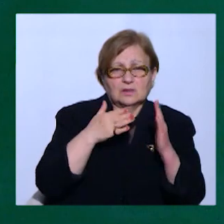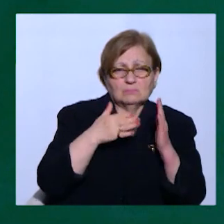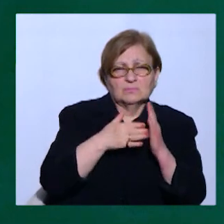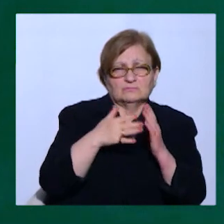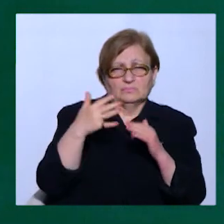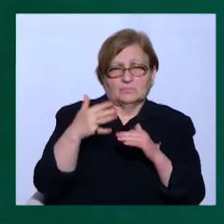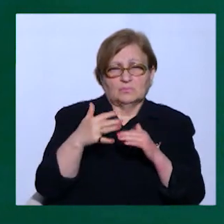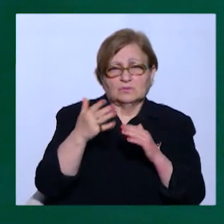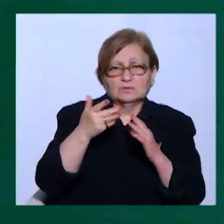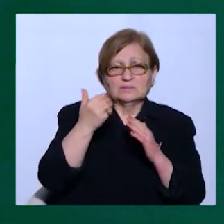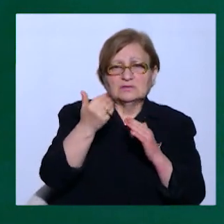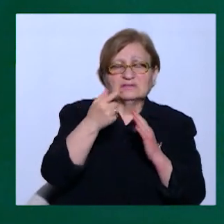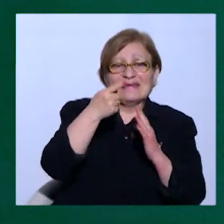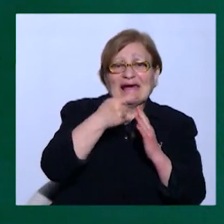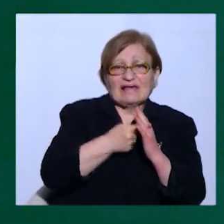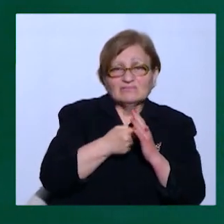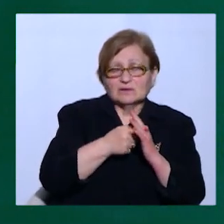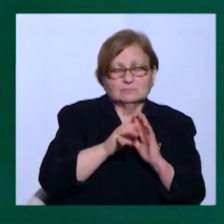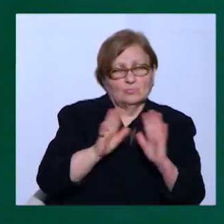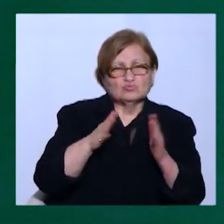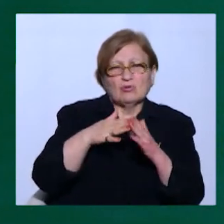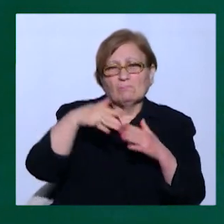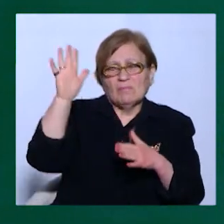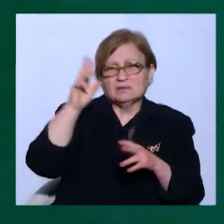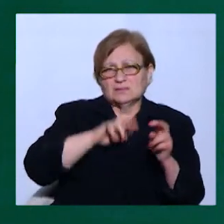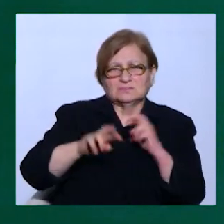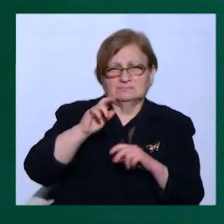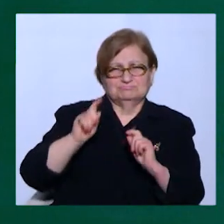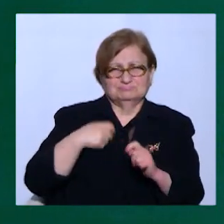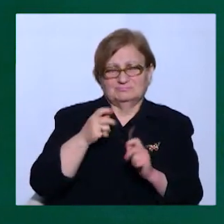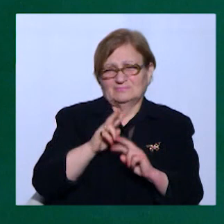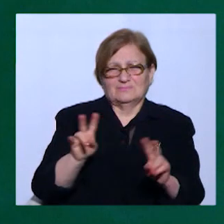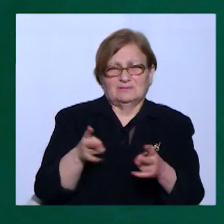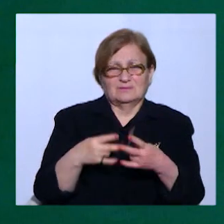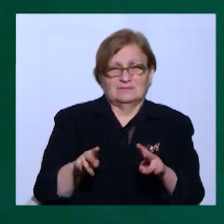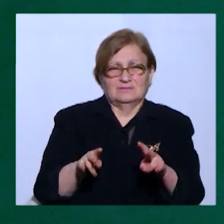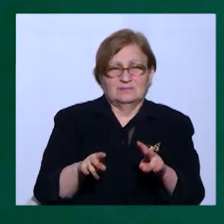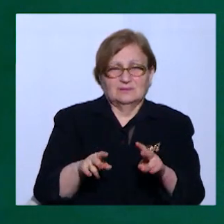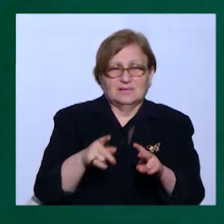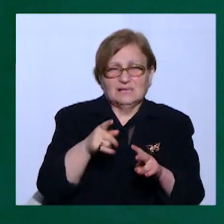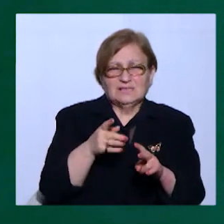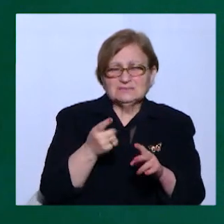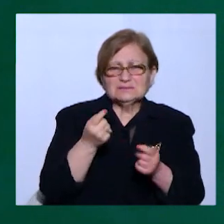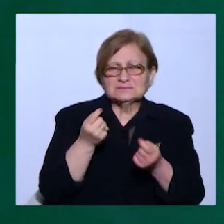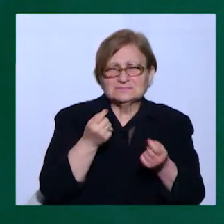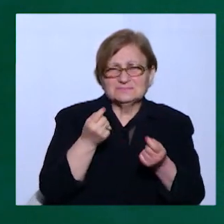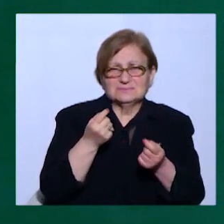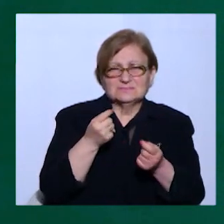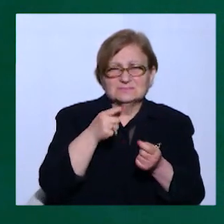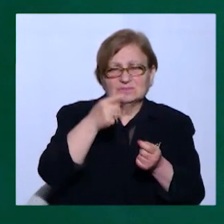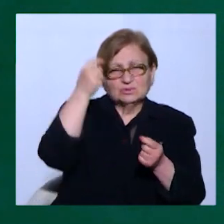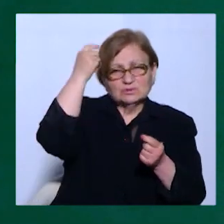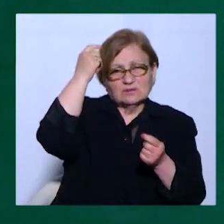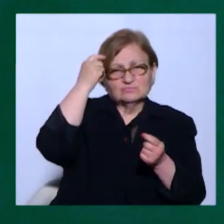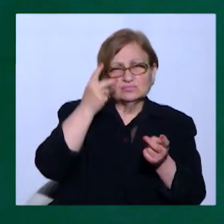იმ რიცხვზე, რომელიც არის მისი ნახევარი, იმის ზემოთ უკვე გამყოფებს აღარ ვეძებ. ეს იცი როგორი ნიუანსებია, რომელიც ჩვენ